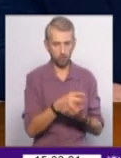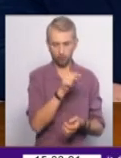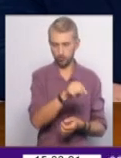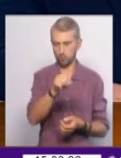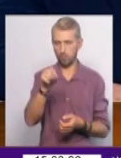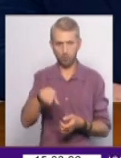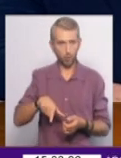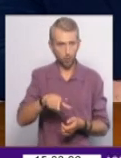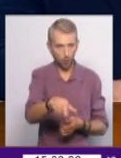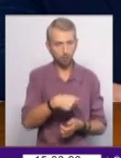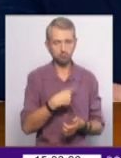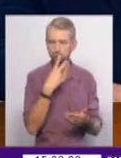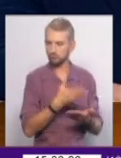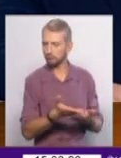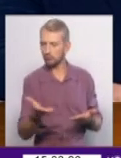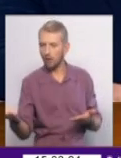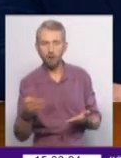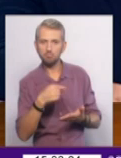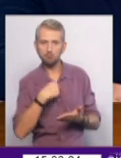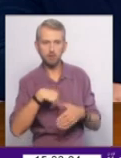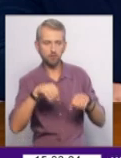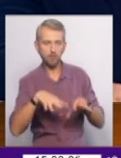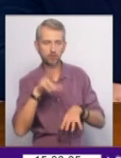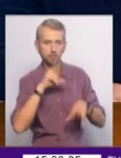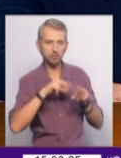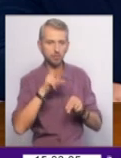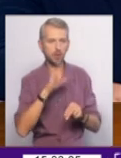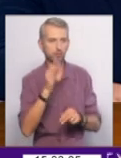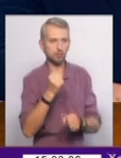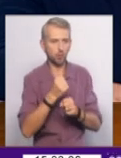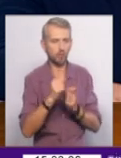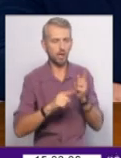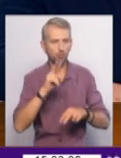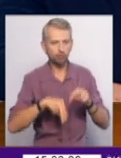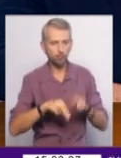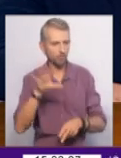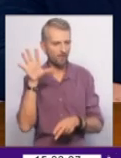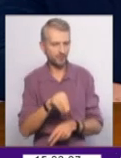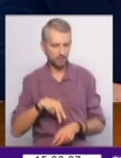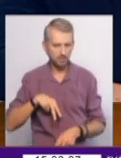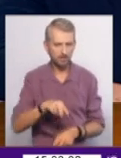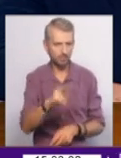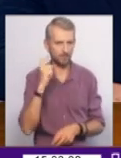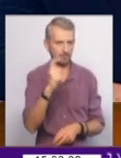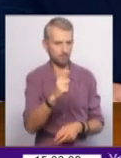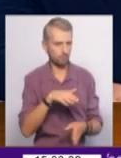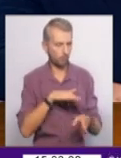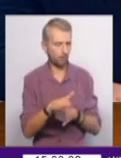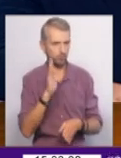ми все ж таки вирішили і маємо надію, все ж таки зробимо реконструкцію всіх трамвайних колій